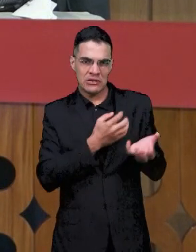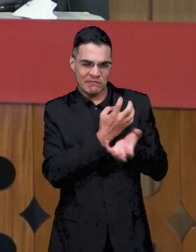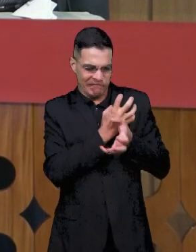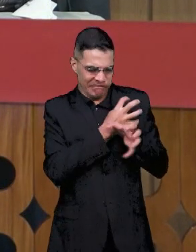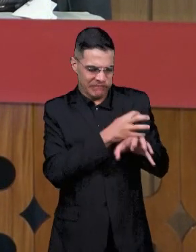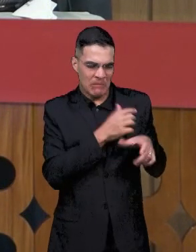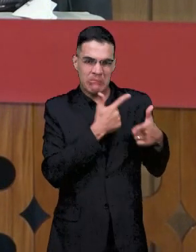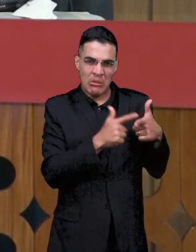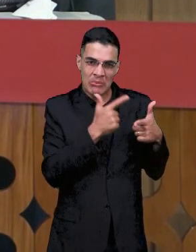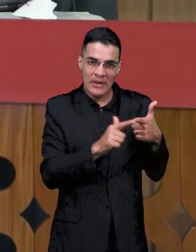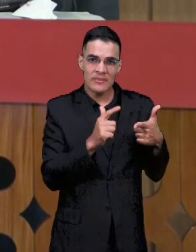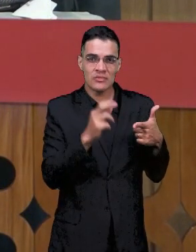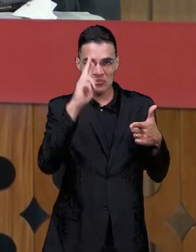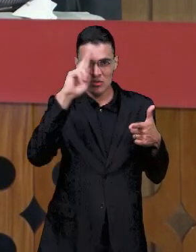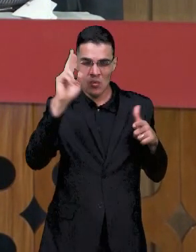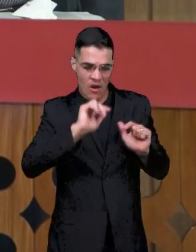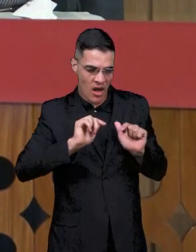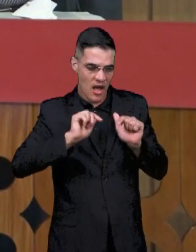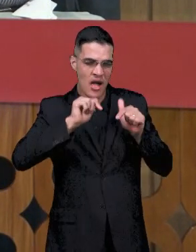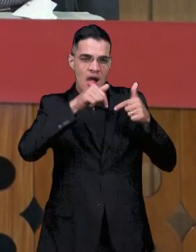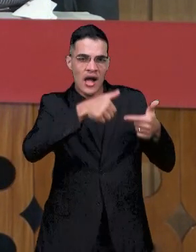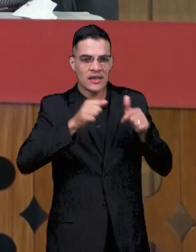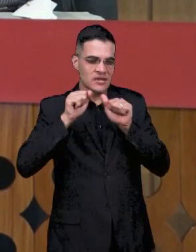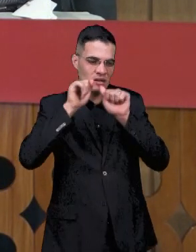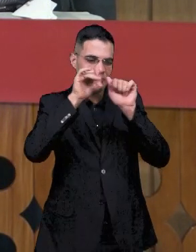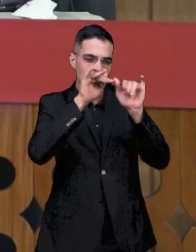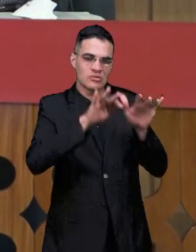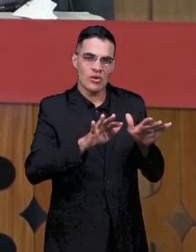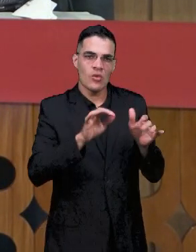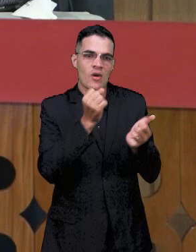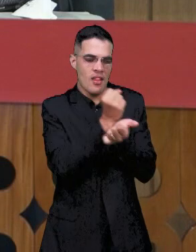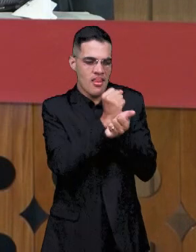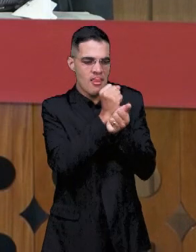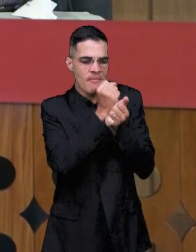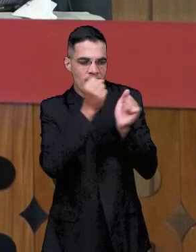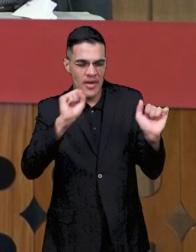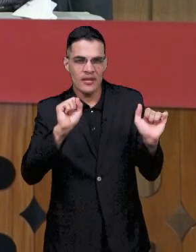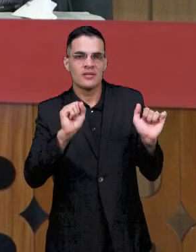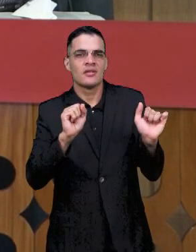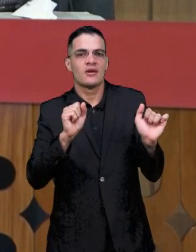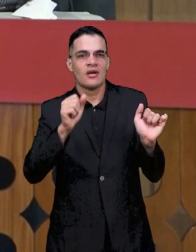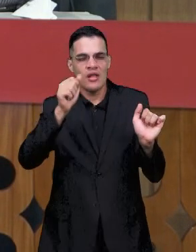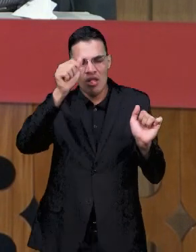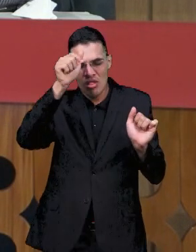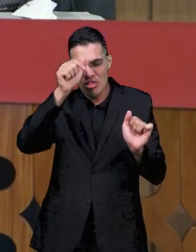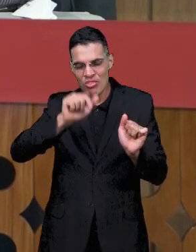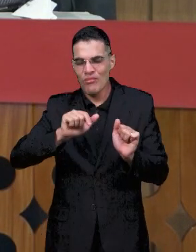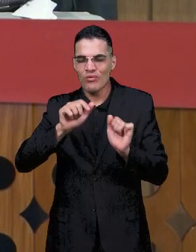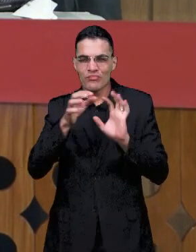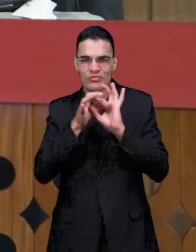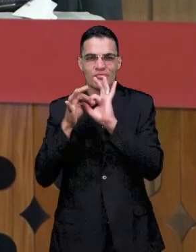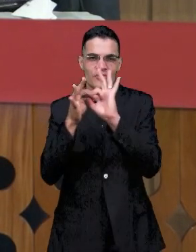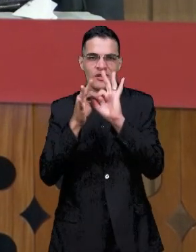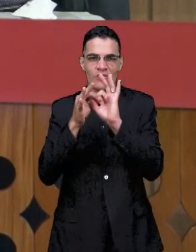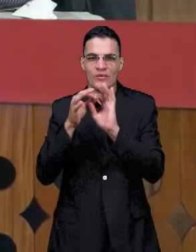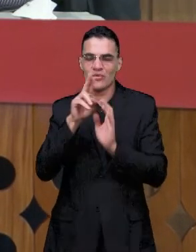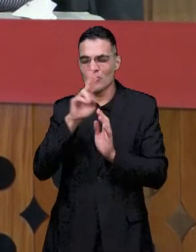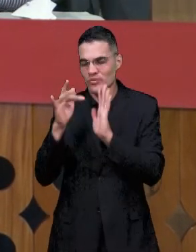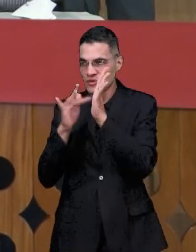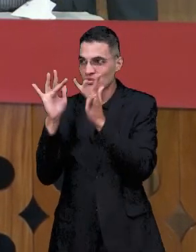корни. Господь, соверши благословение, обнови и освободи. Мы молимся во имя Господа